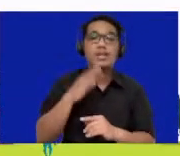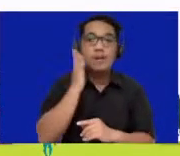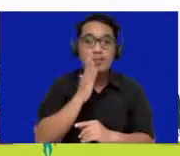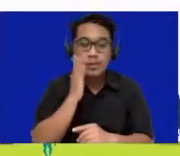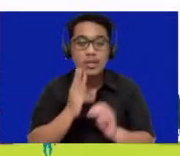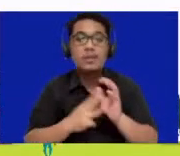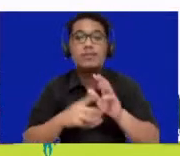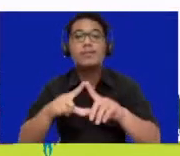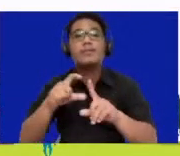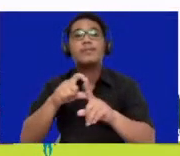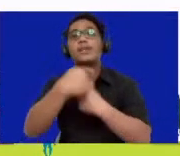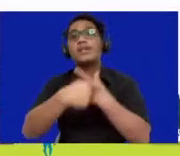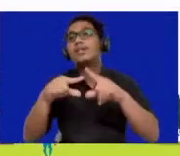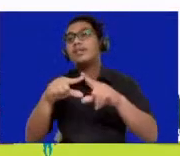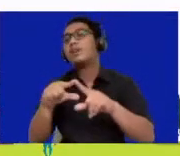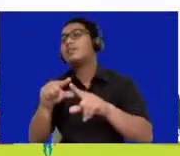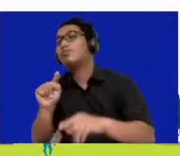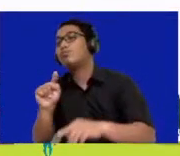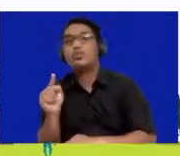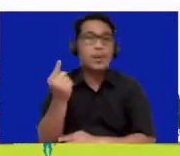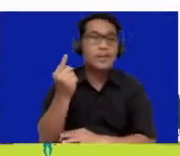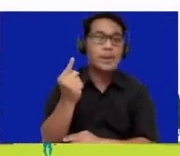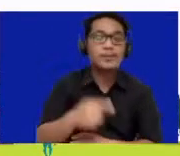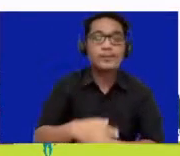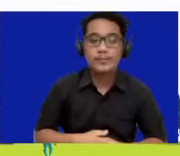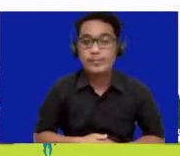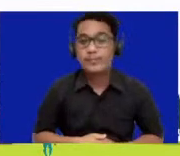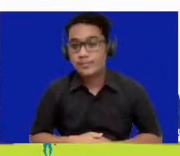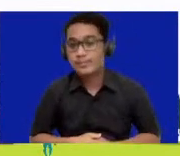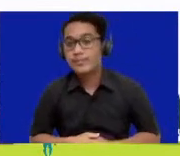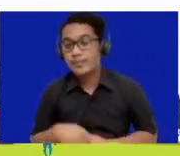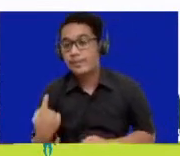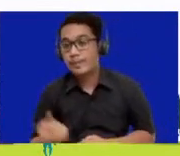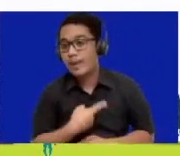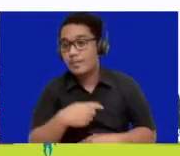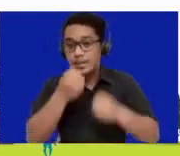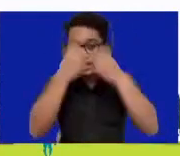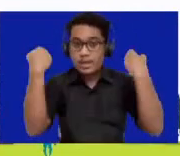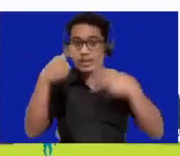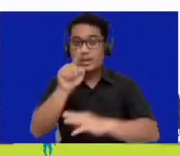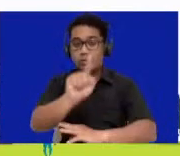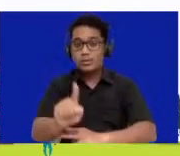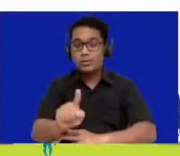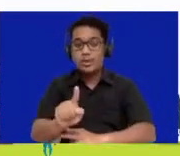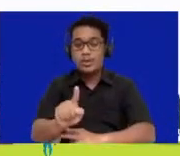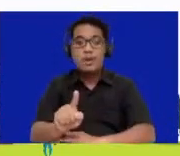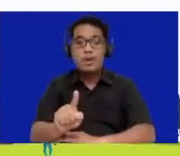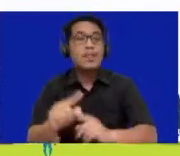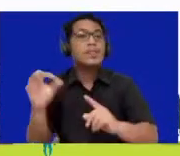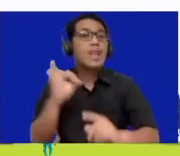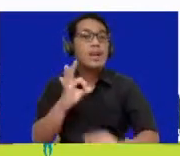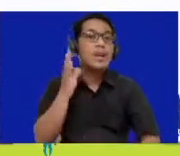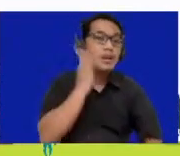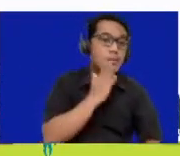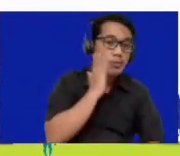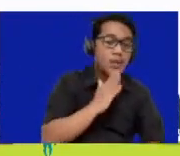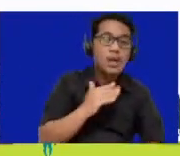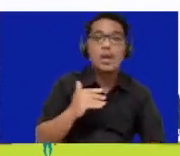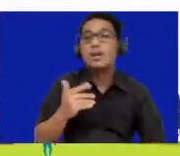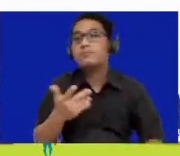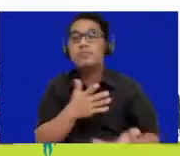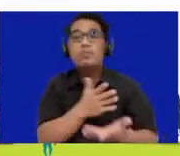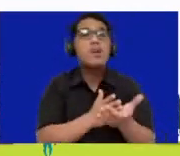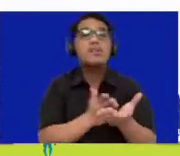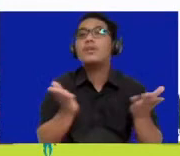Utama. Perlu kami jelaskan juga sedikit besarnya bahwa Tagana Muda itu di bagian apa dalam melakukannya,